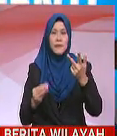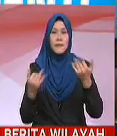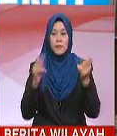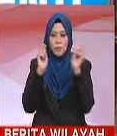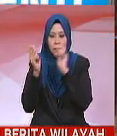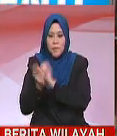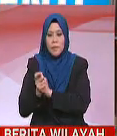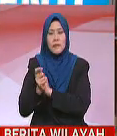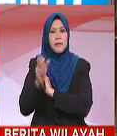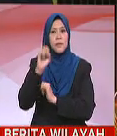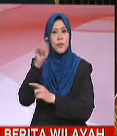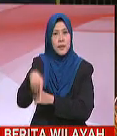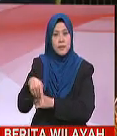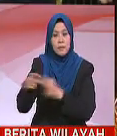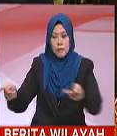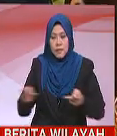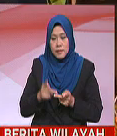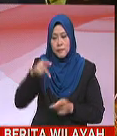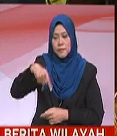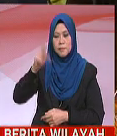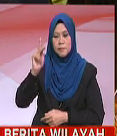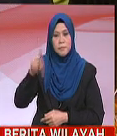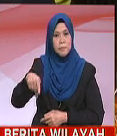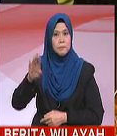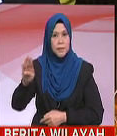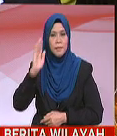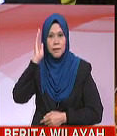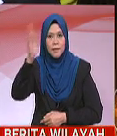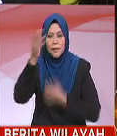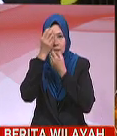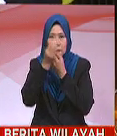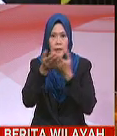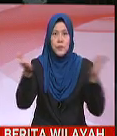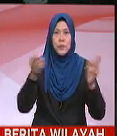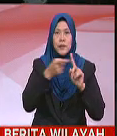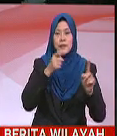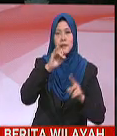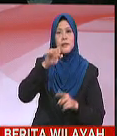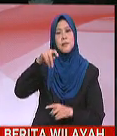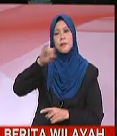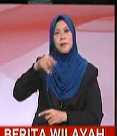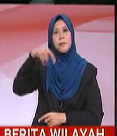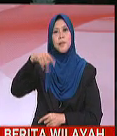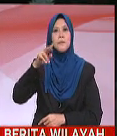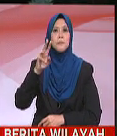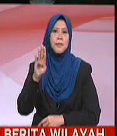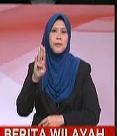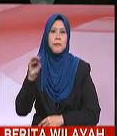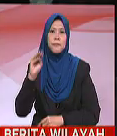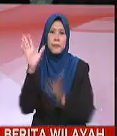shop bagi pkpb tersebut akan ditentukan dan diumumkan oleh JP band rock